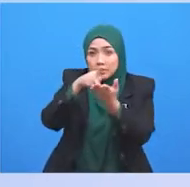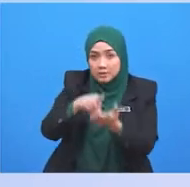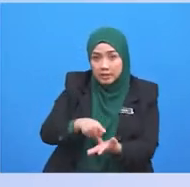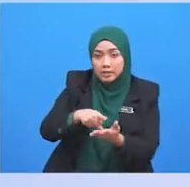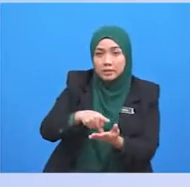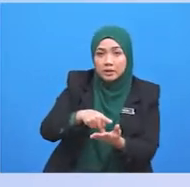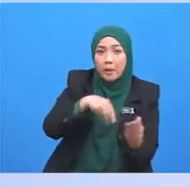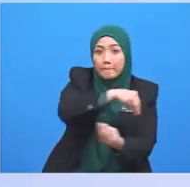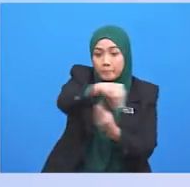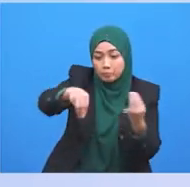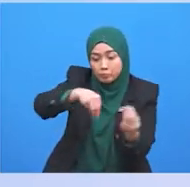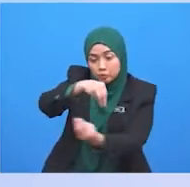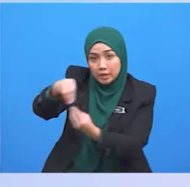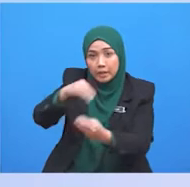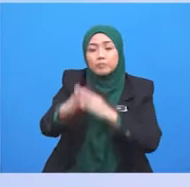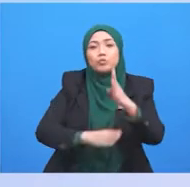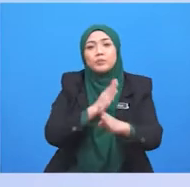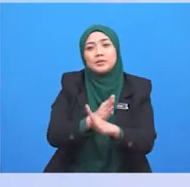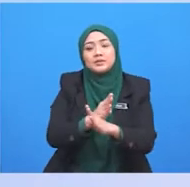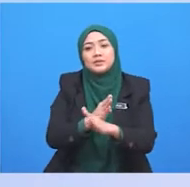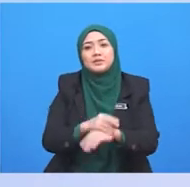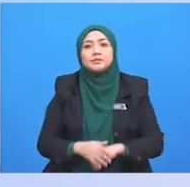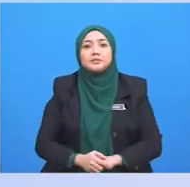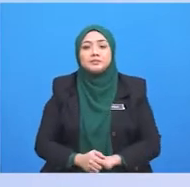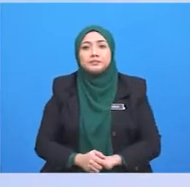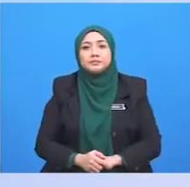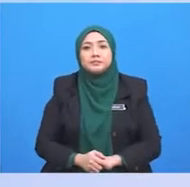nyatakan kesan putaran bumi.